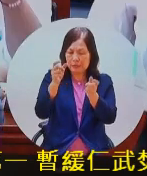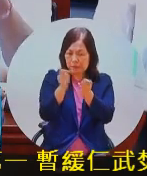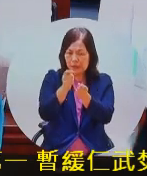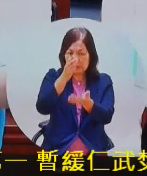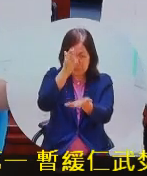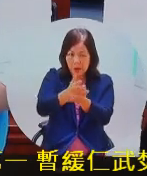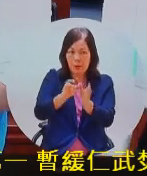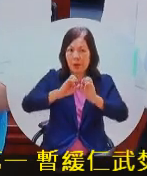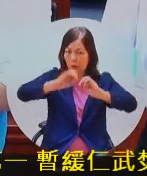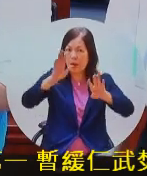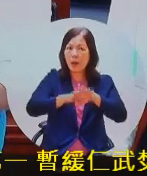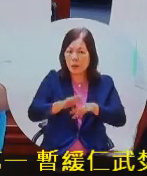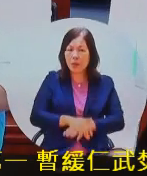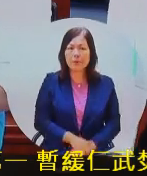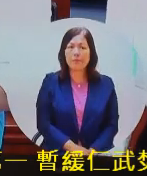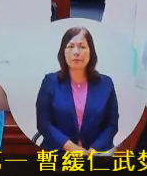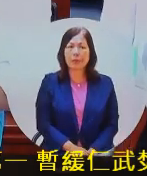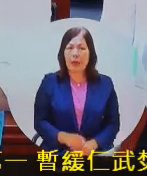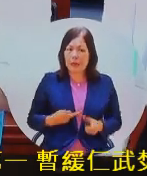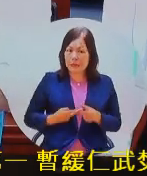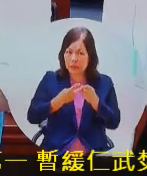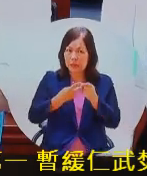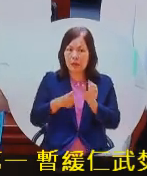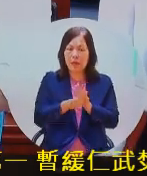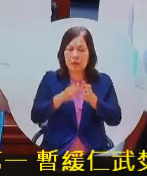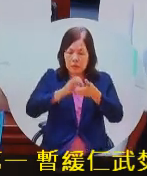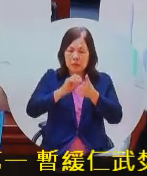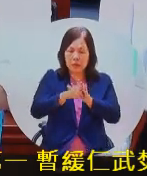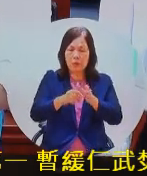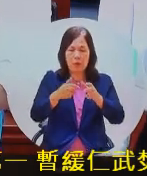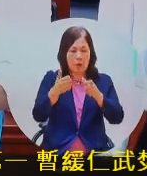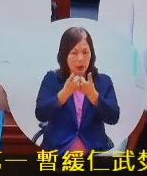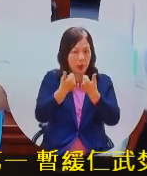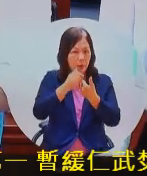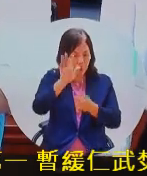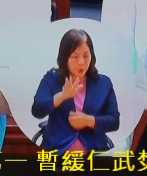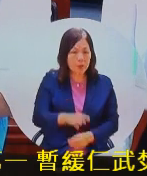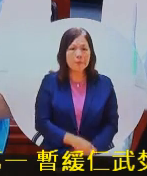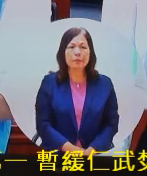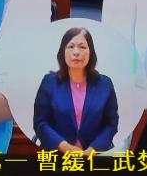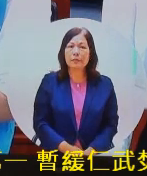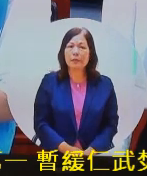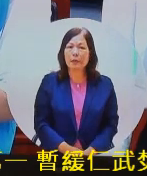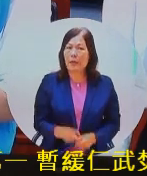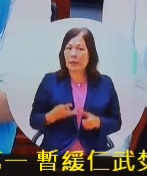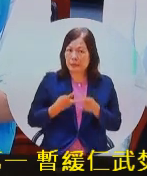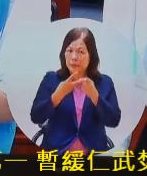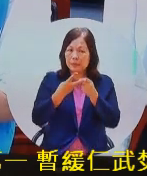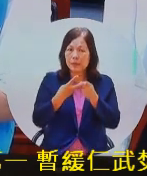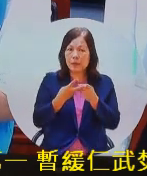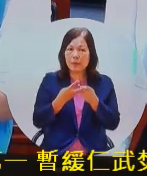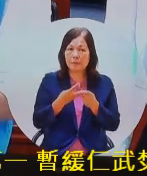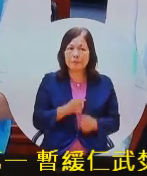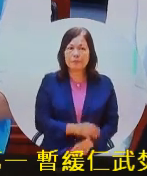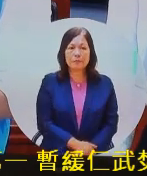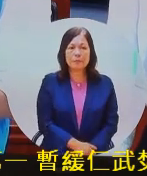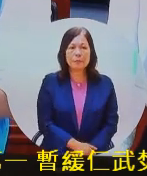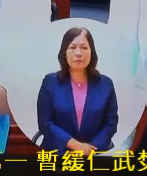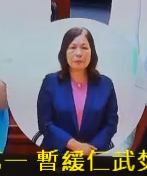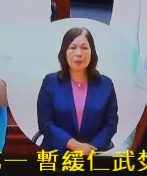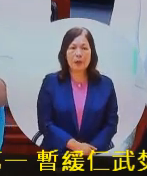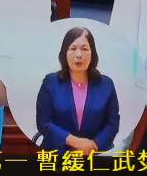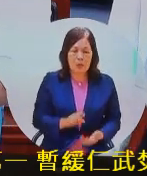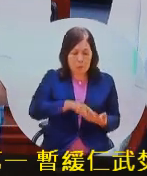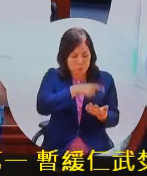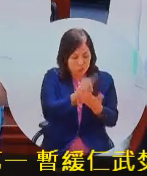吧。 好，第二，谢谢。 我们也办公听会。 好，第三点。 那第三点，我们会。 针对 整个这个